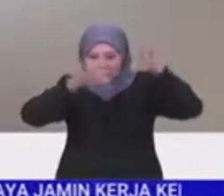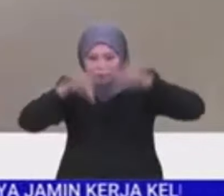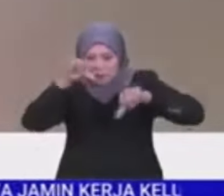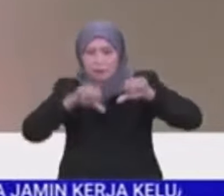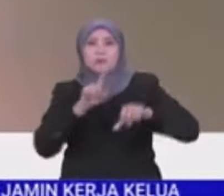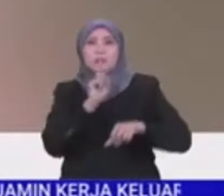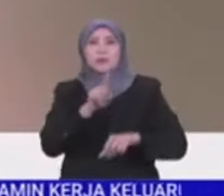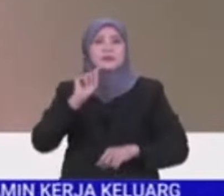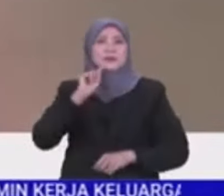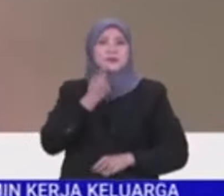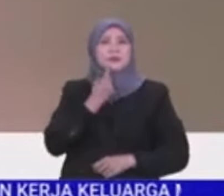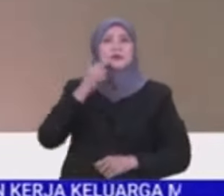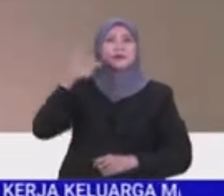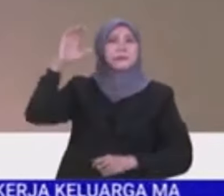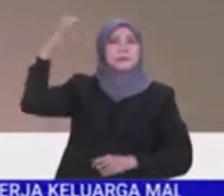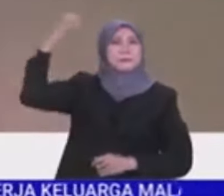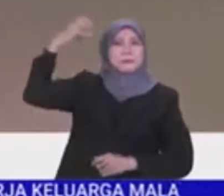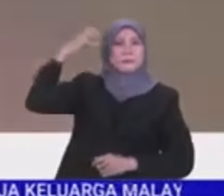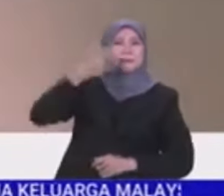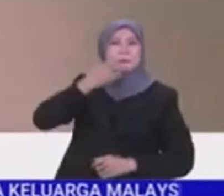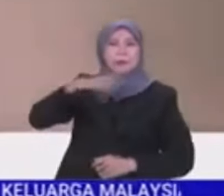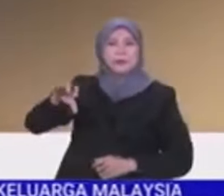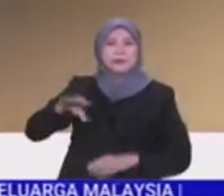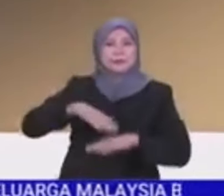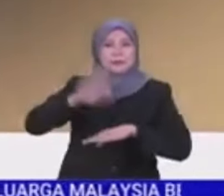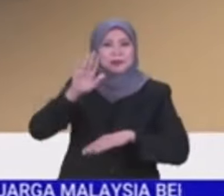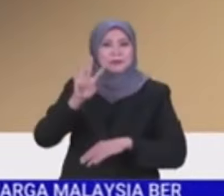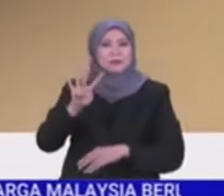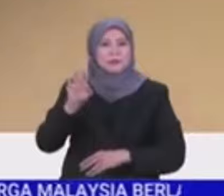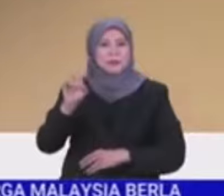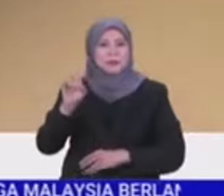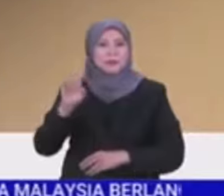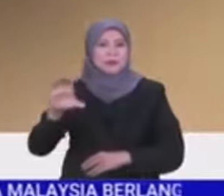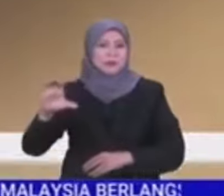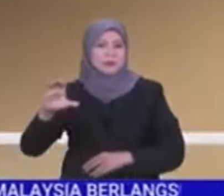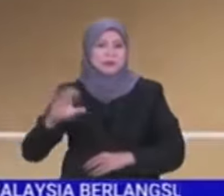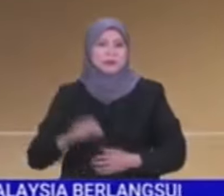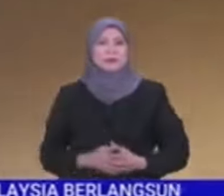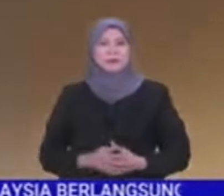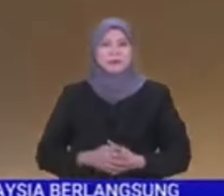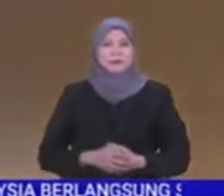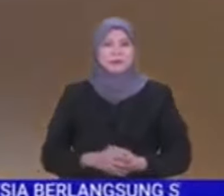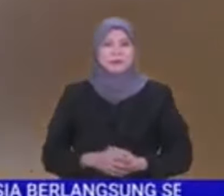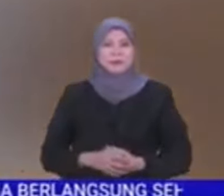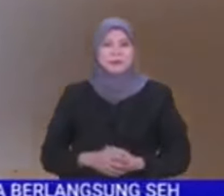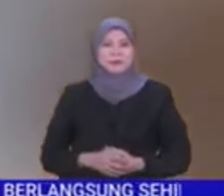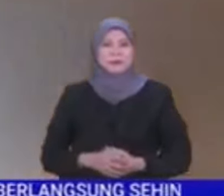betapa seriusnya cuaca panas ketika ini yang dikatakan melebihi 40 darjah Celsius.